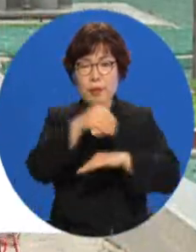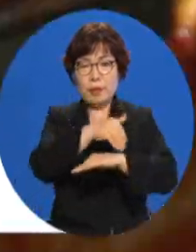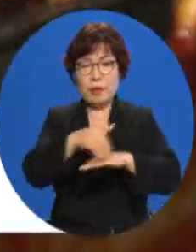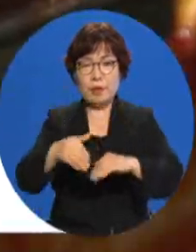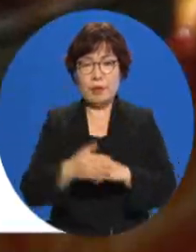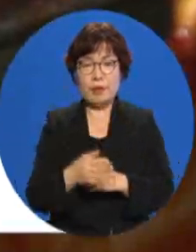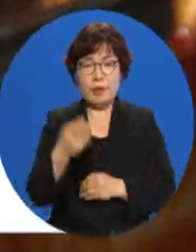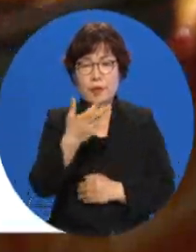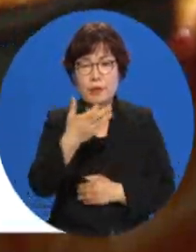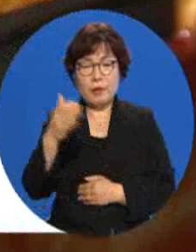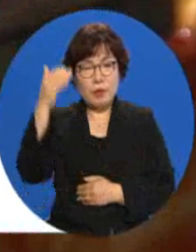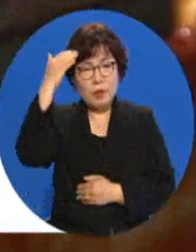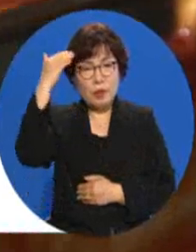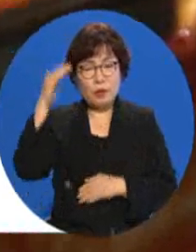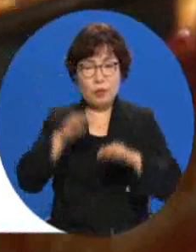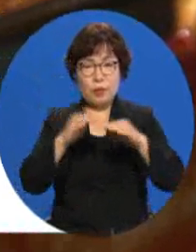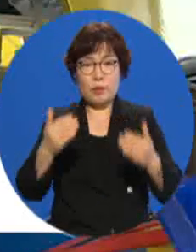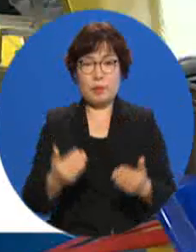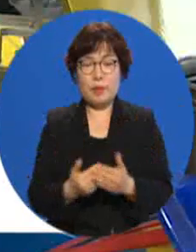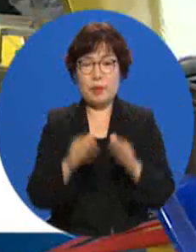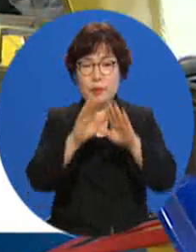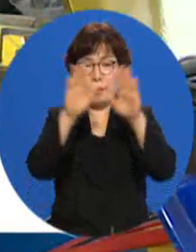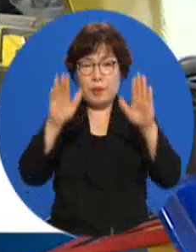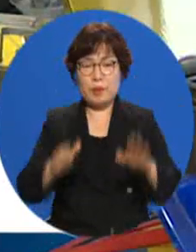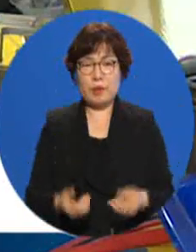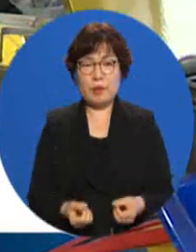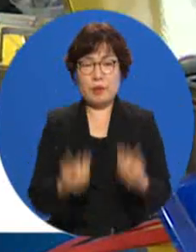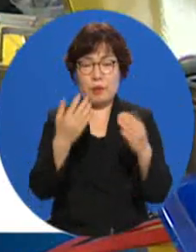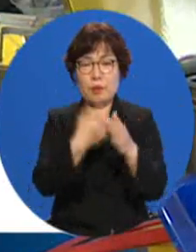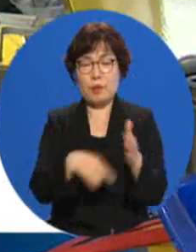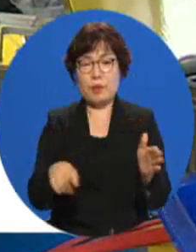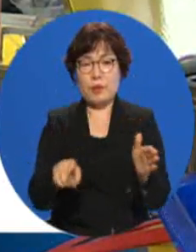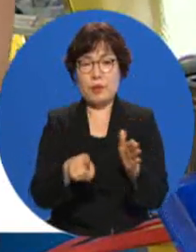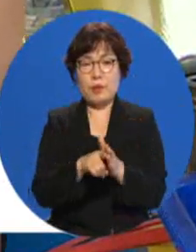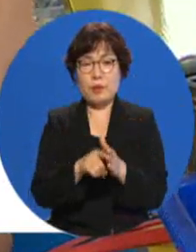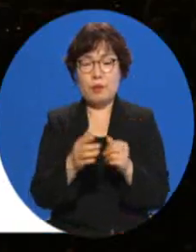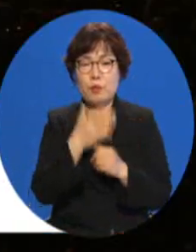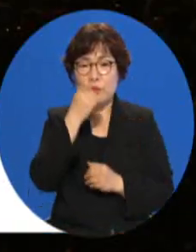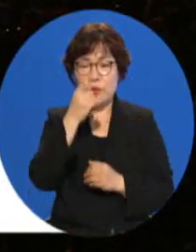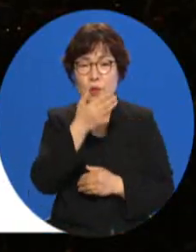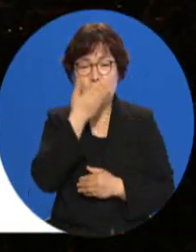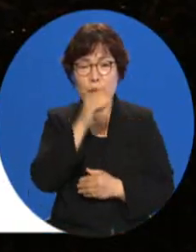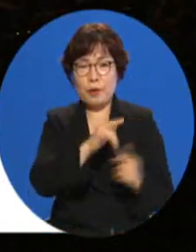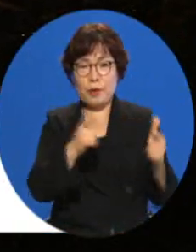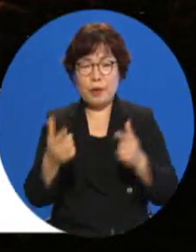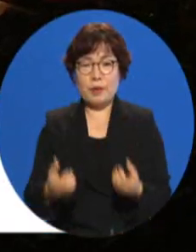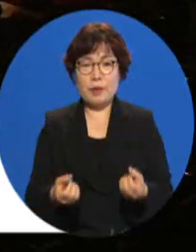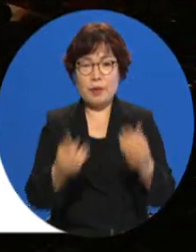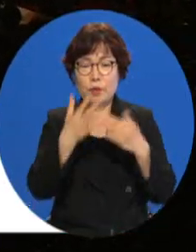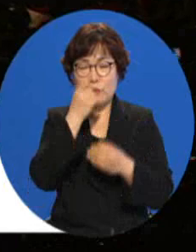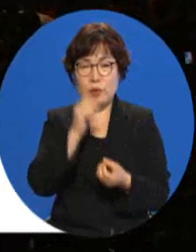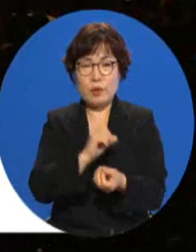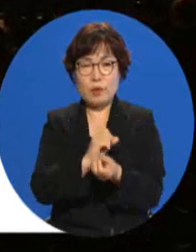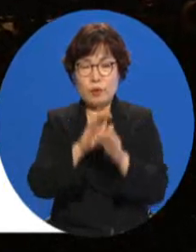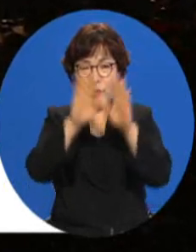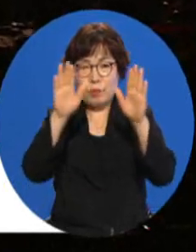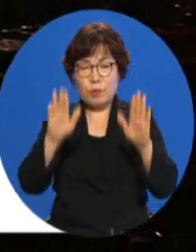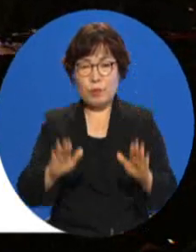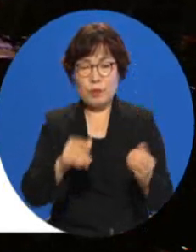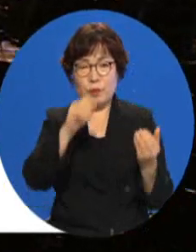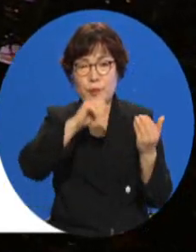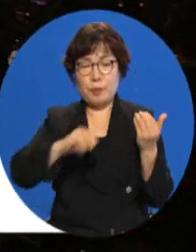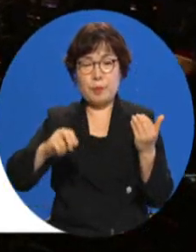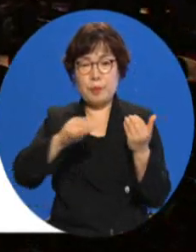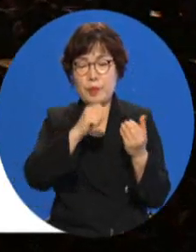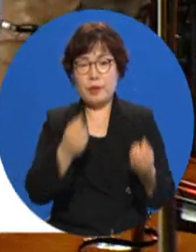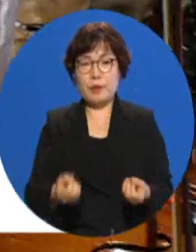순천시는 2019 대한민국 균형 발전 박람회 성공 개최를 위해 순천 푸드 아트 페스티벌과 순천 국제 교양학